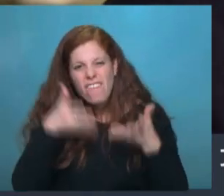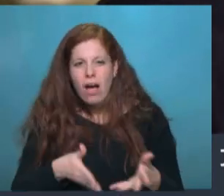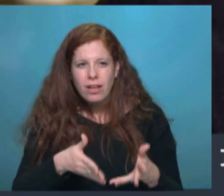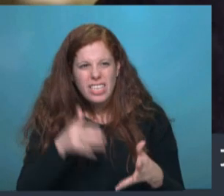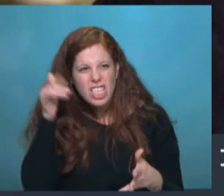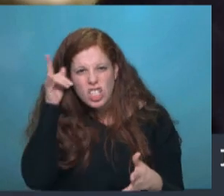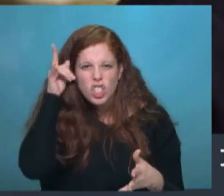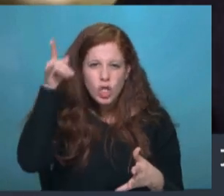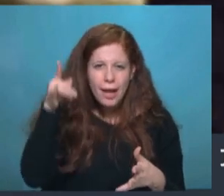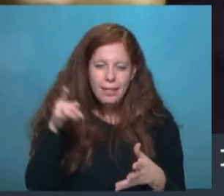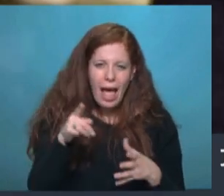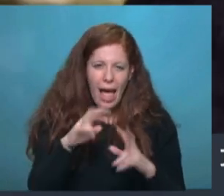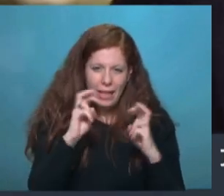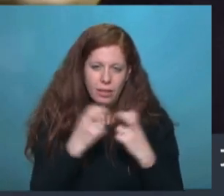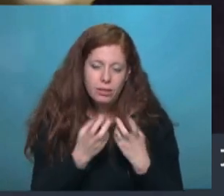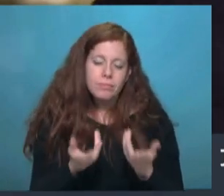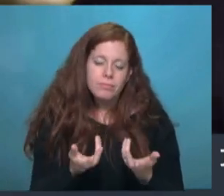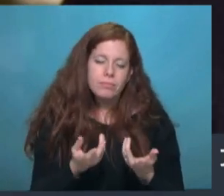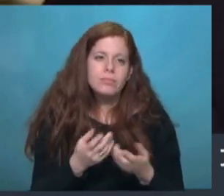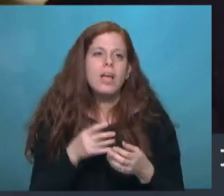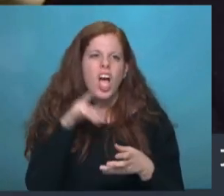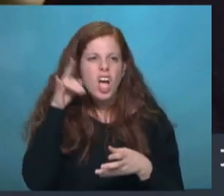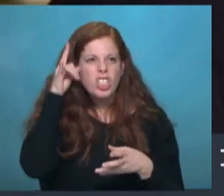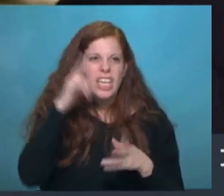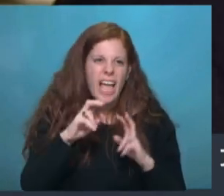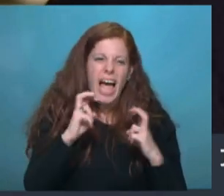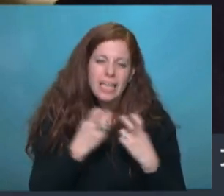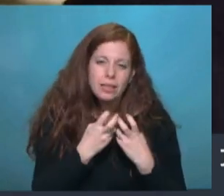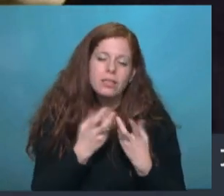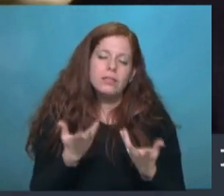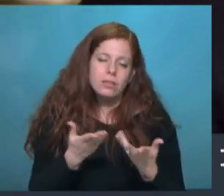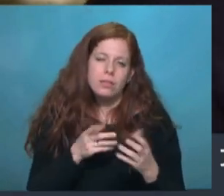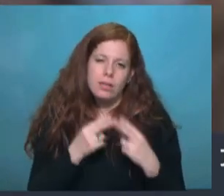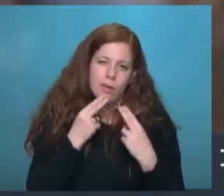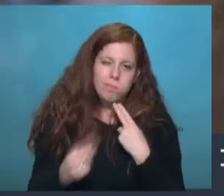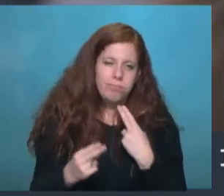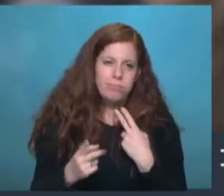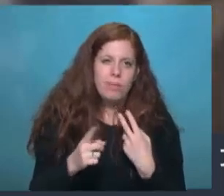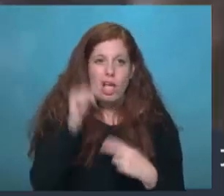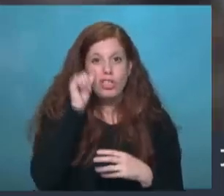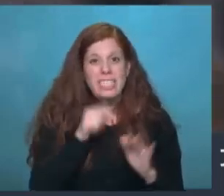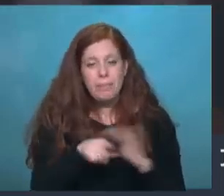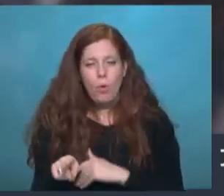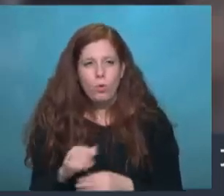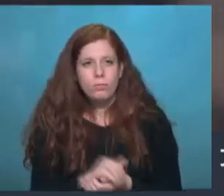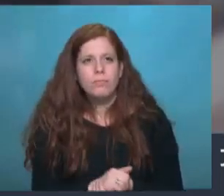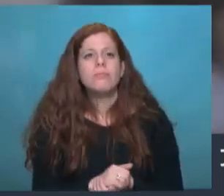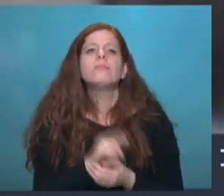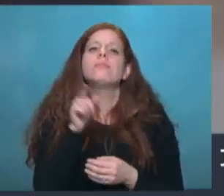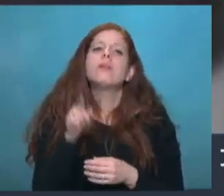השד הדתי פתח את הפה ואכל לו את הראש, האשכנזים ברחו לקדימה. אבל מצביעי מפלגת